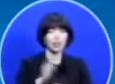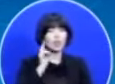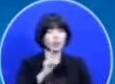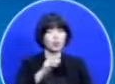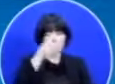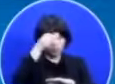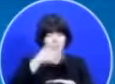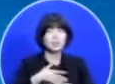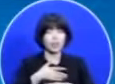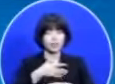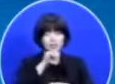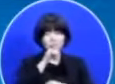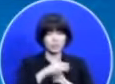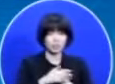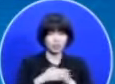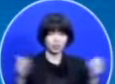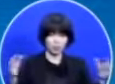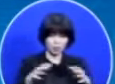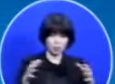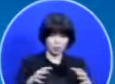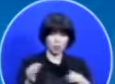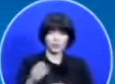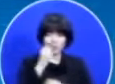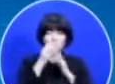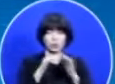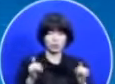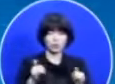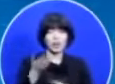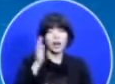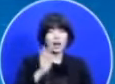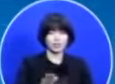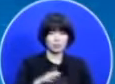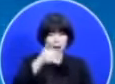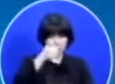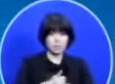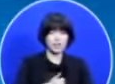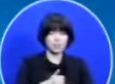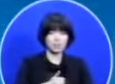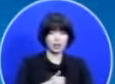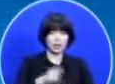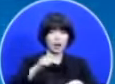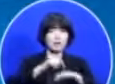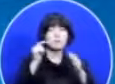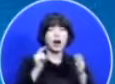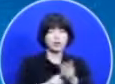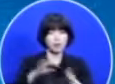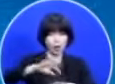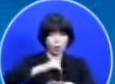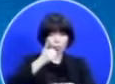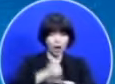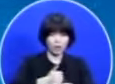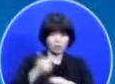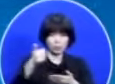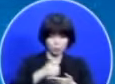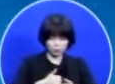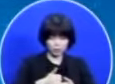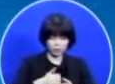미안하더라구요 그 날 모인 성도들에게 그러나 마지막에 마음에 예수님을 왕으로 모시고 가게